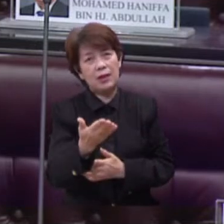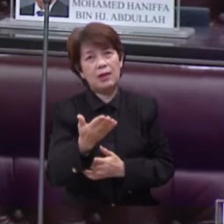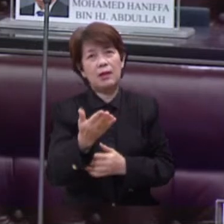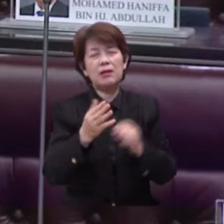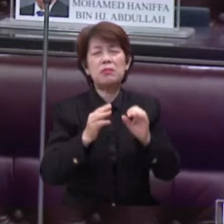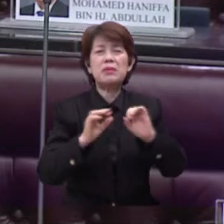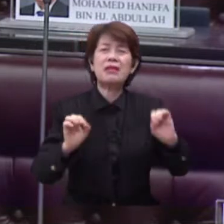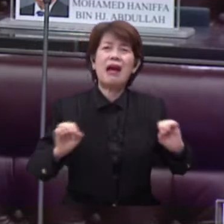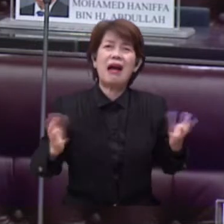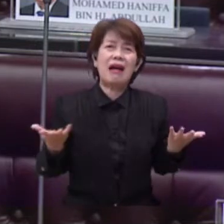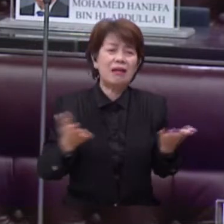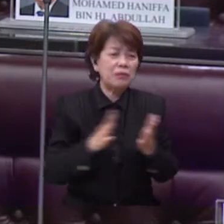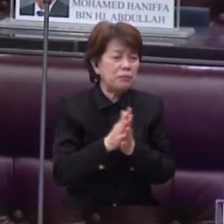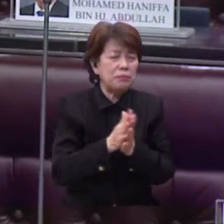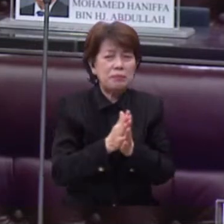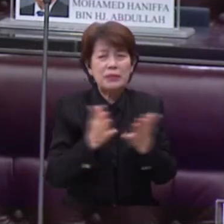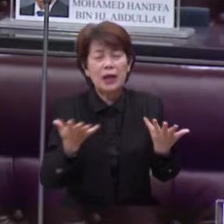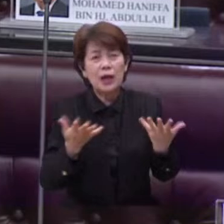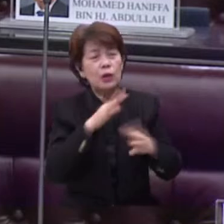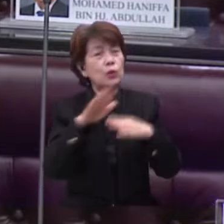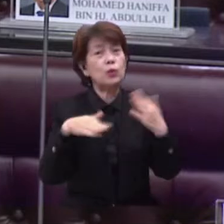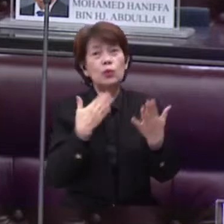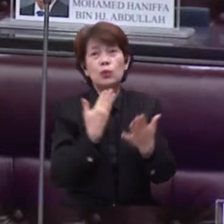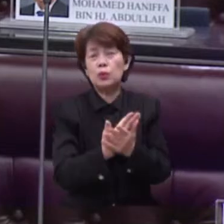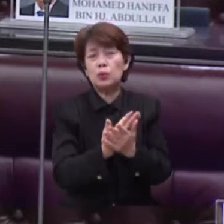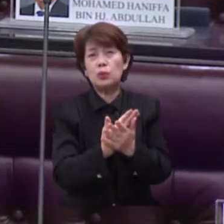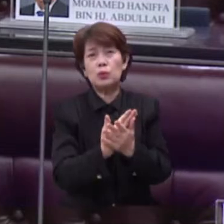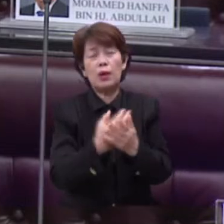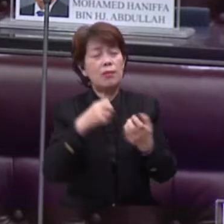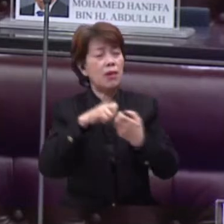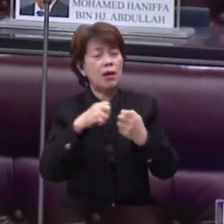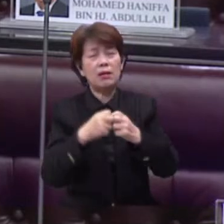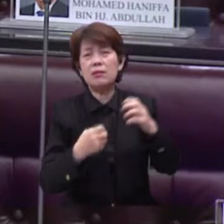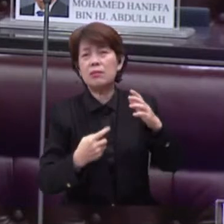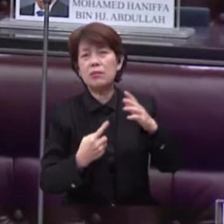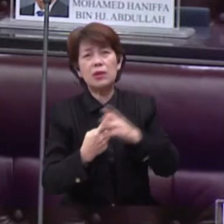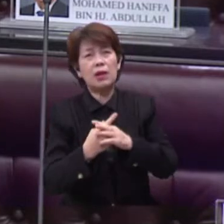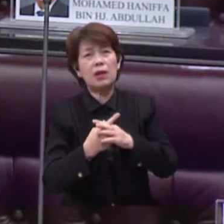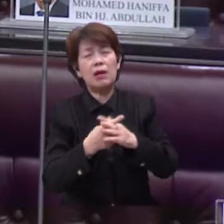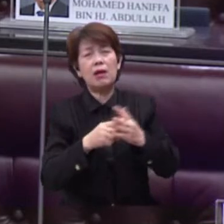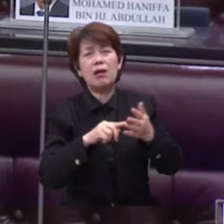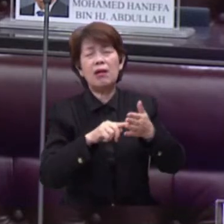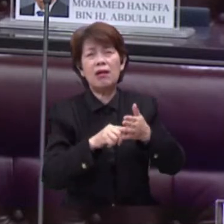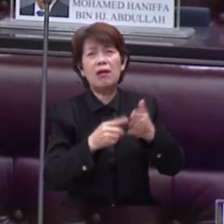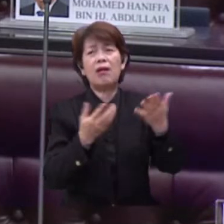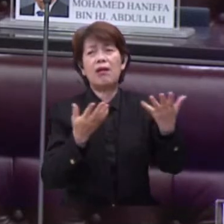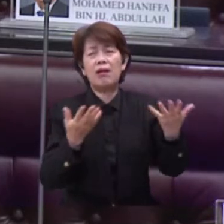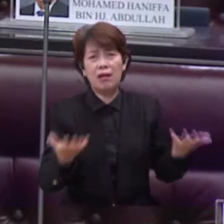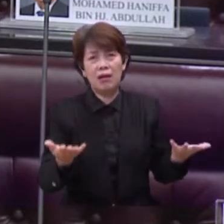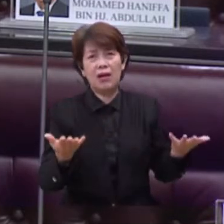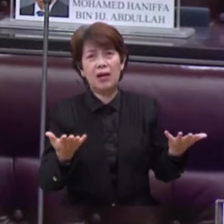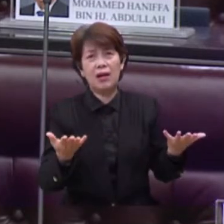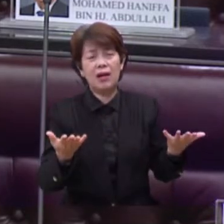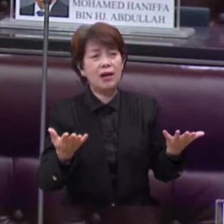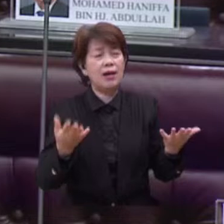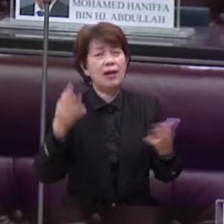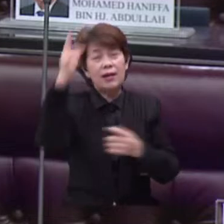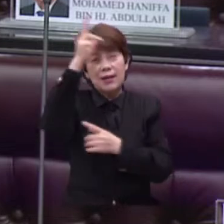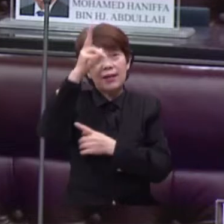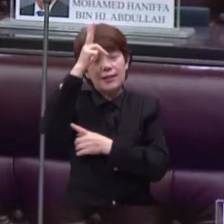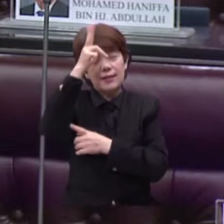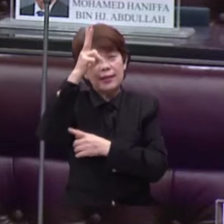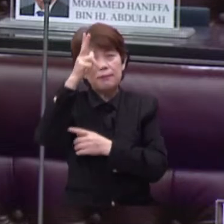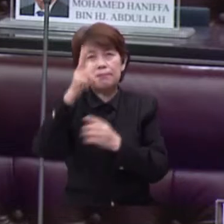dengan agresif disebabkan masalah seperti kekekangan sumber dan tenaga kerajaan boleh memberikan inisiatif kepada mereka